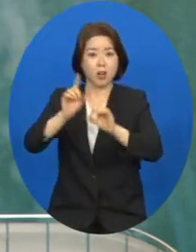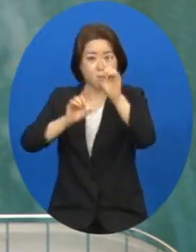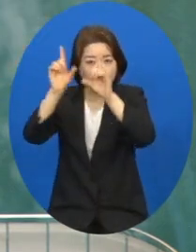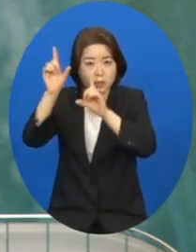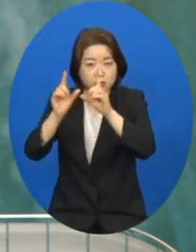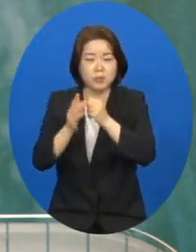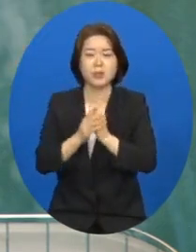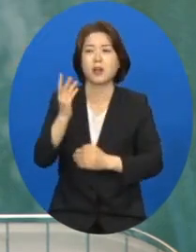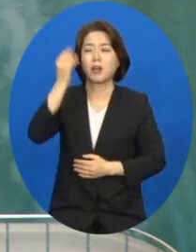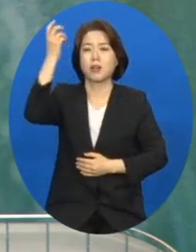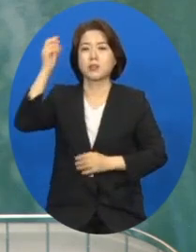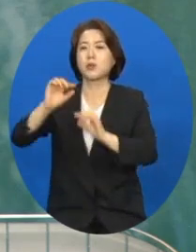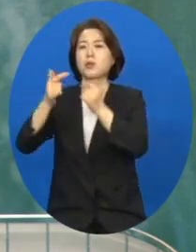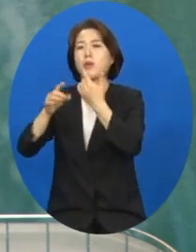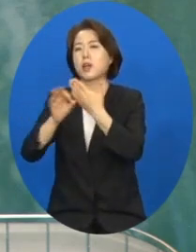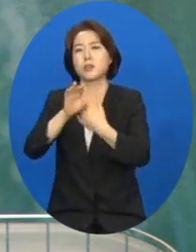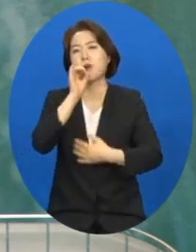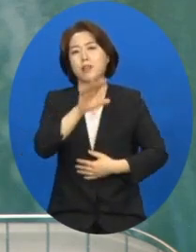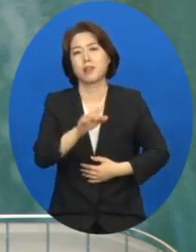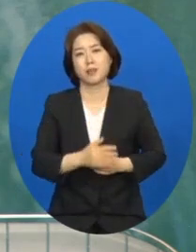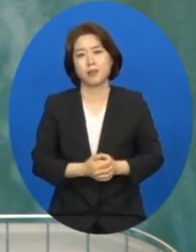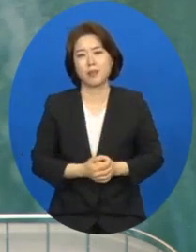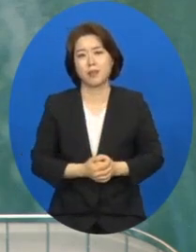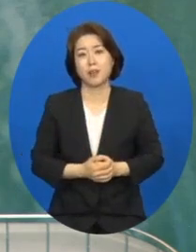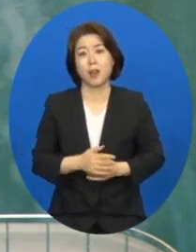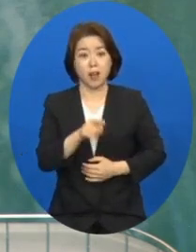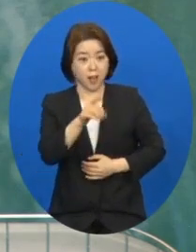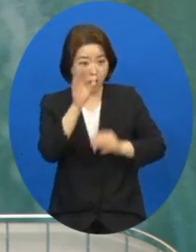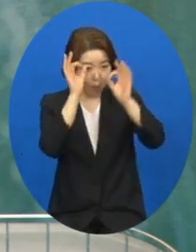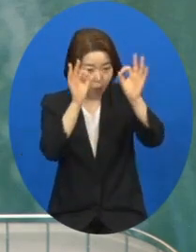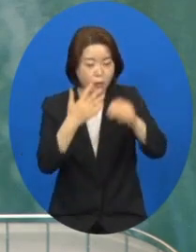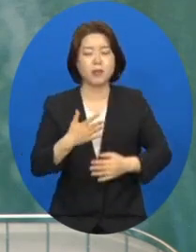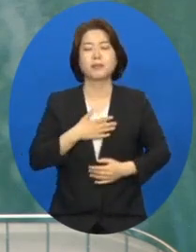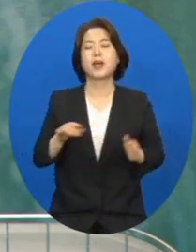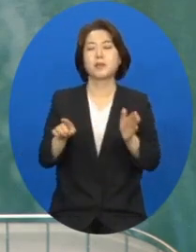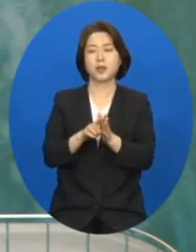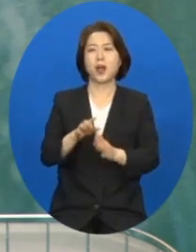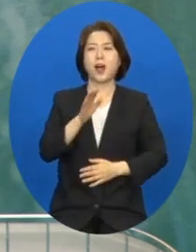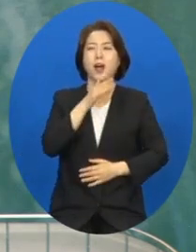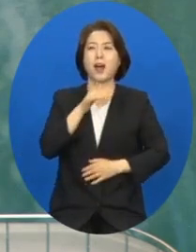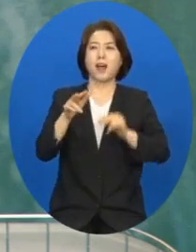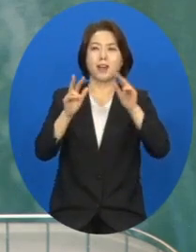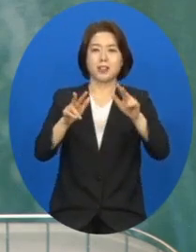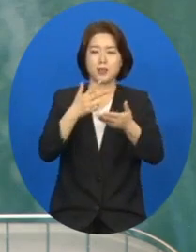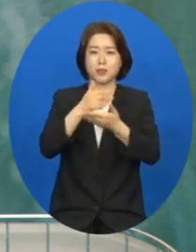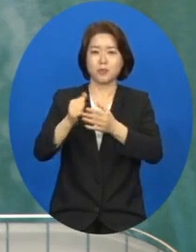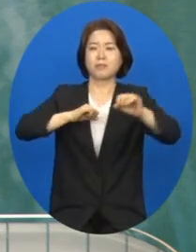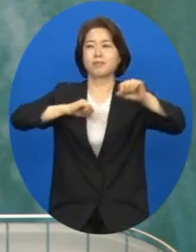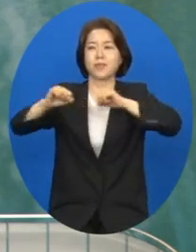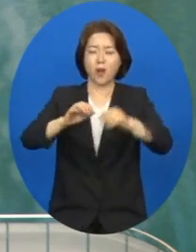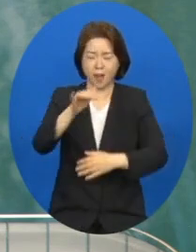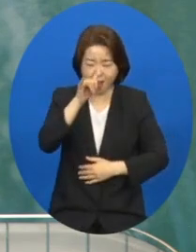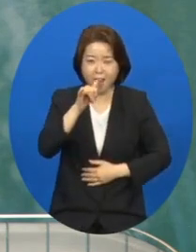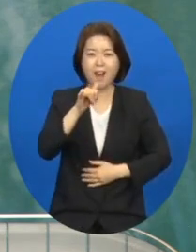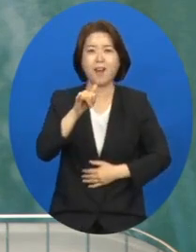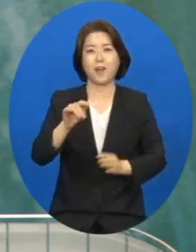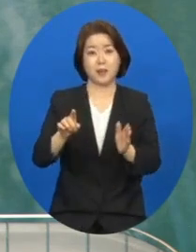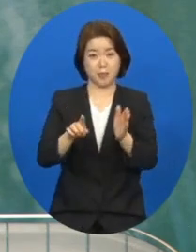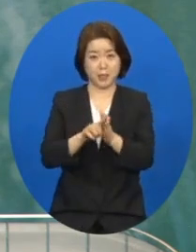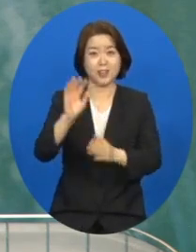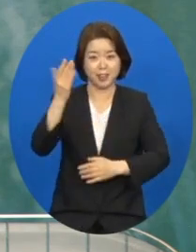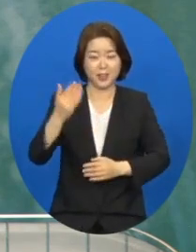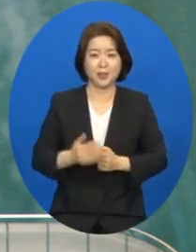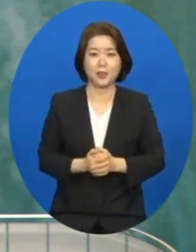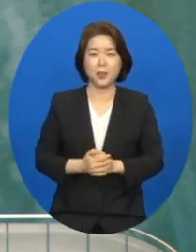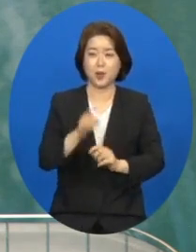없는 일입니다. 그러면 저는 믿습니다. 지금 주님께서 역사하시는 거예요. 그리고